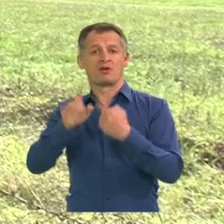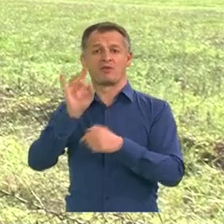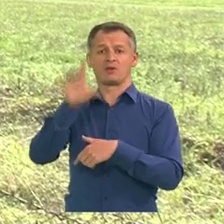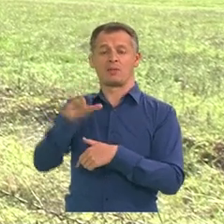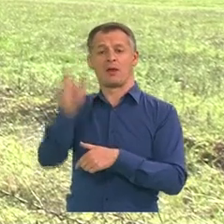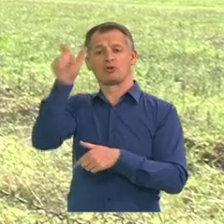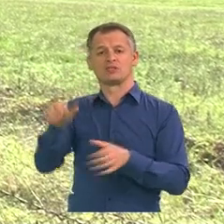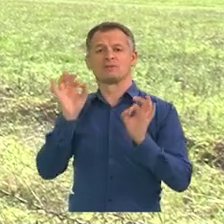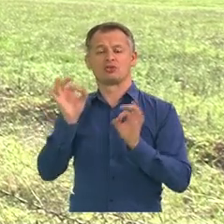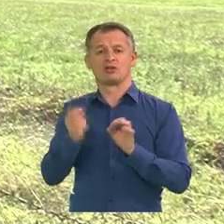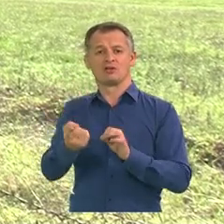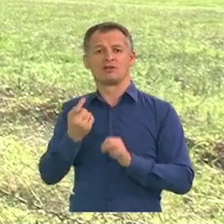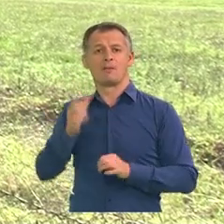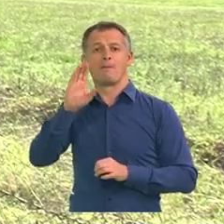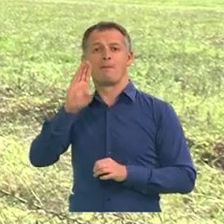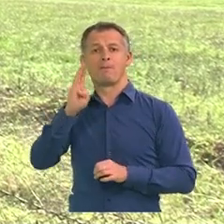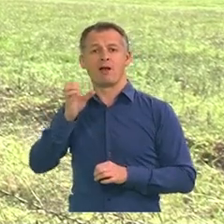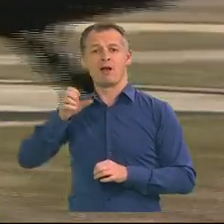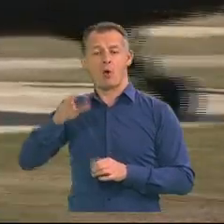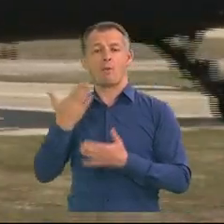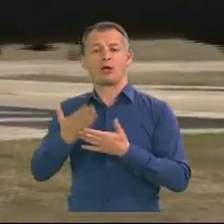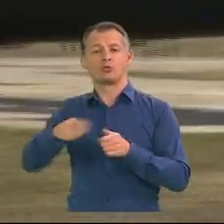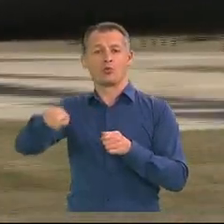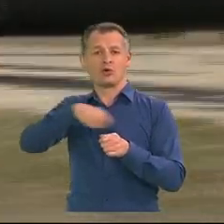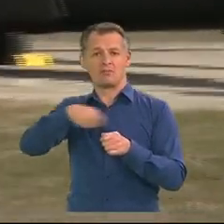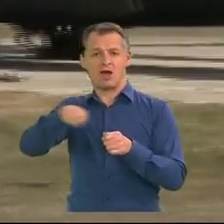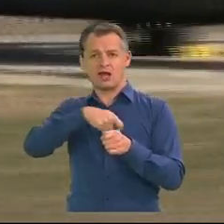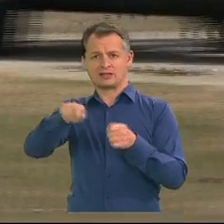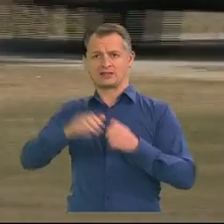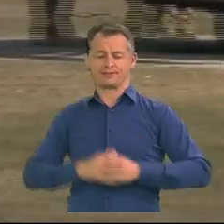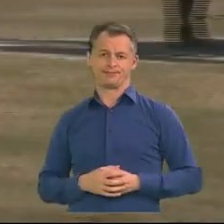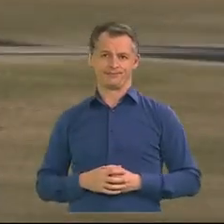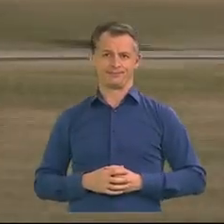la specialiștii de la Aerostar Bacău pentru reparații.